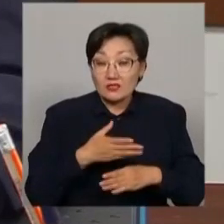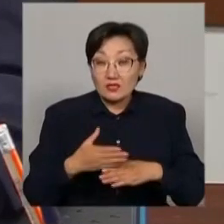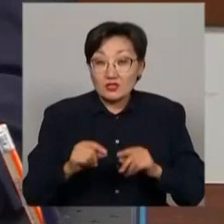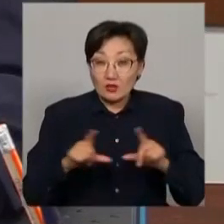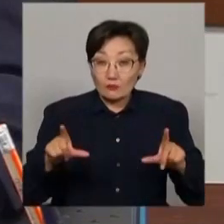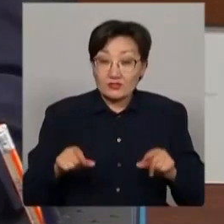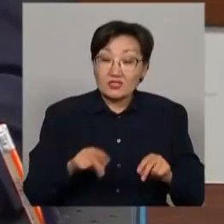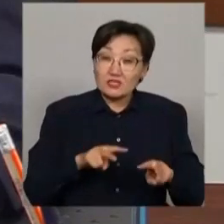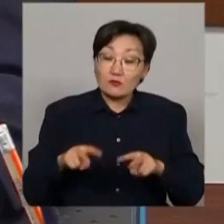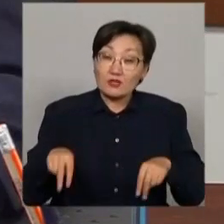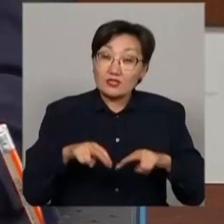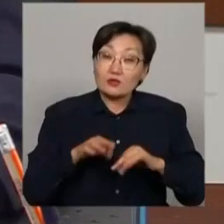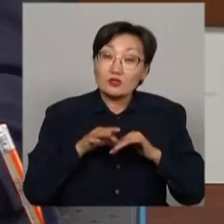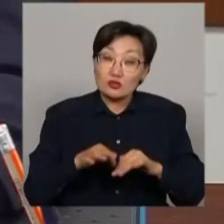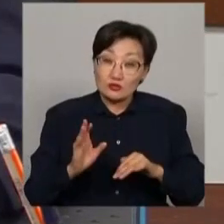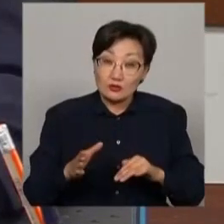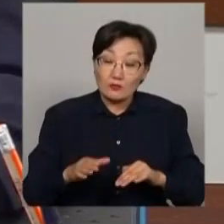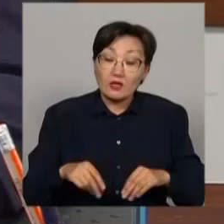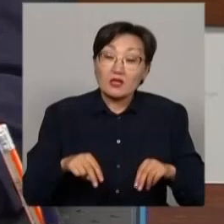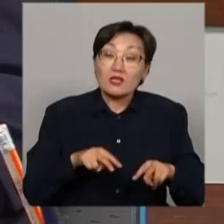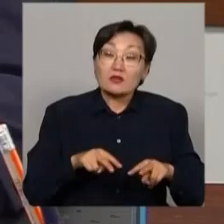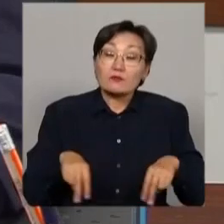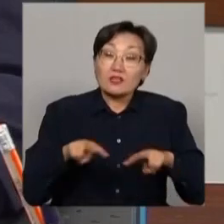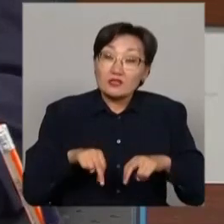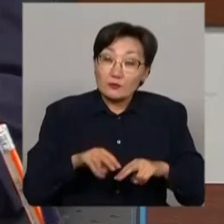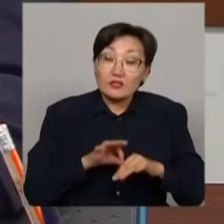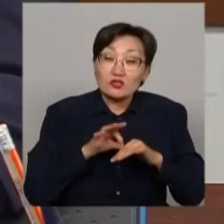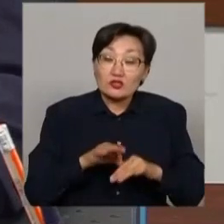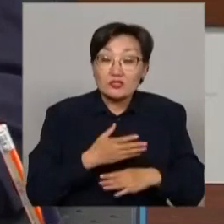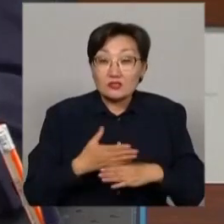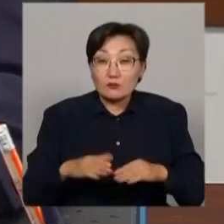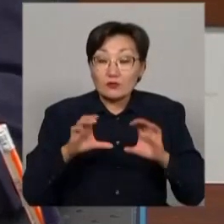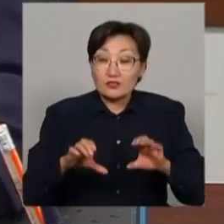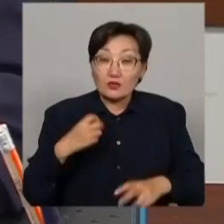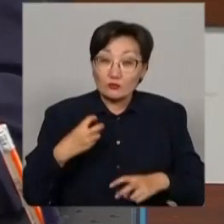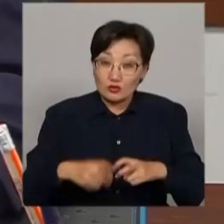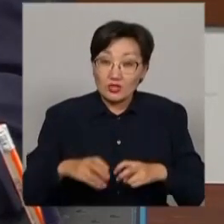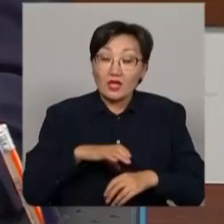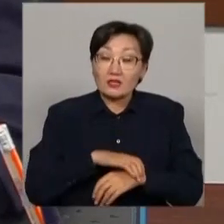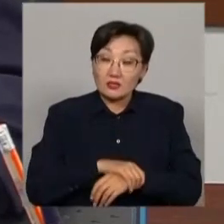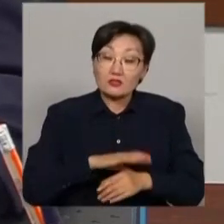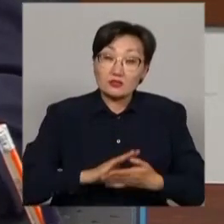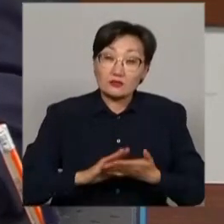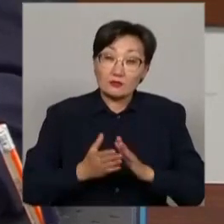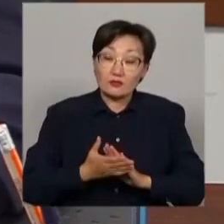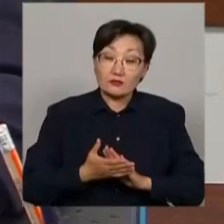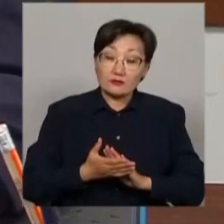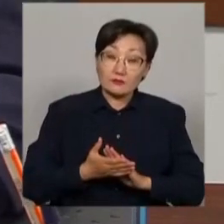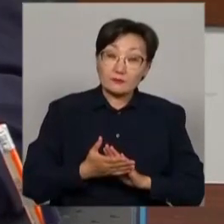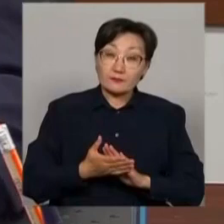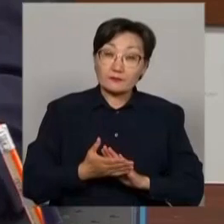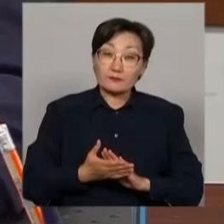тарапынан контрольный проверка жүргізіледі. Контрольный проверка жүргізіліп, заң бұзушылық жойылмаған